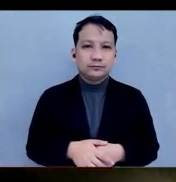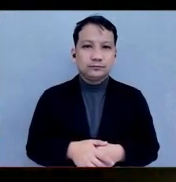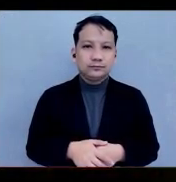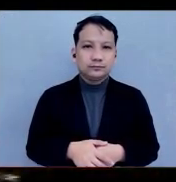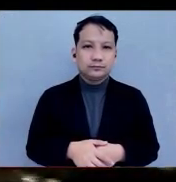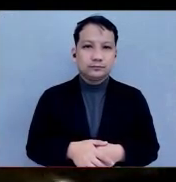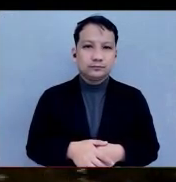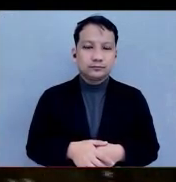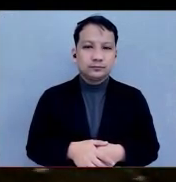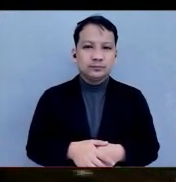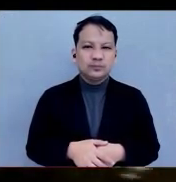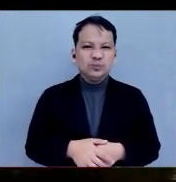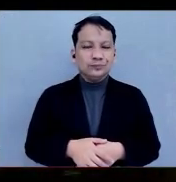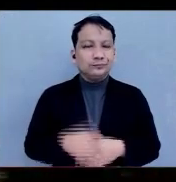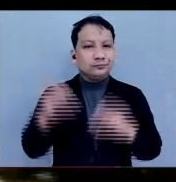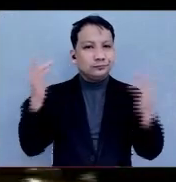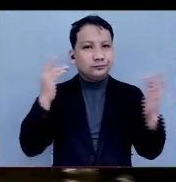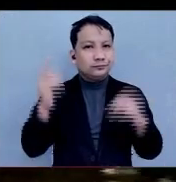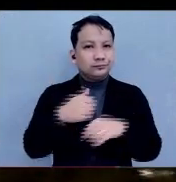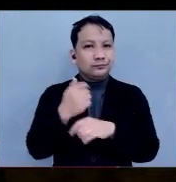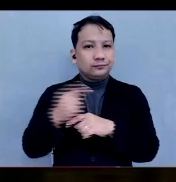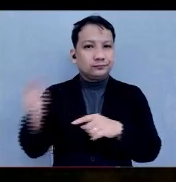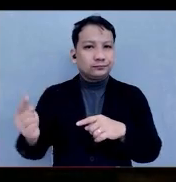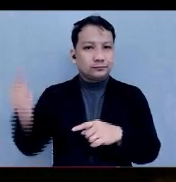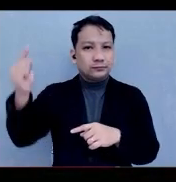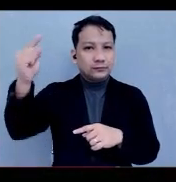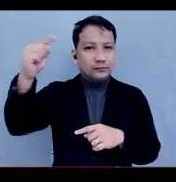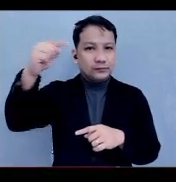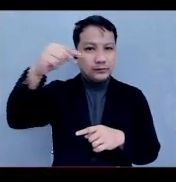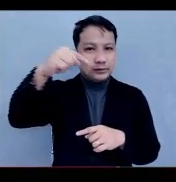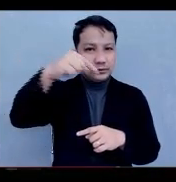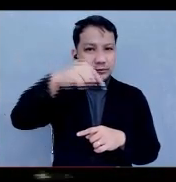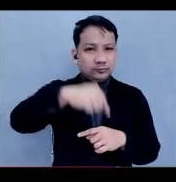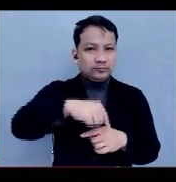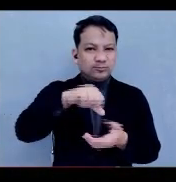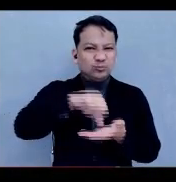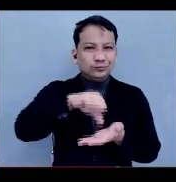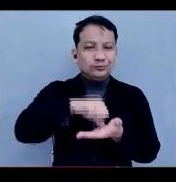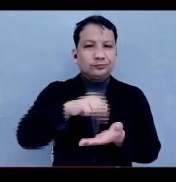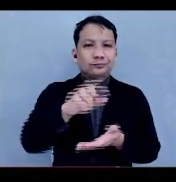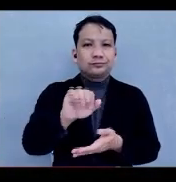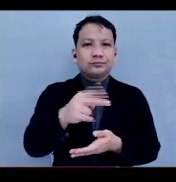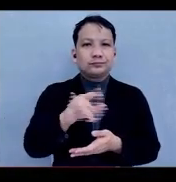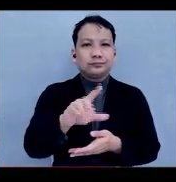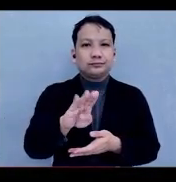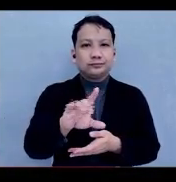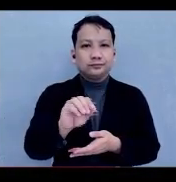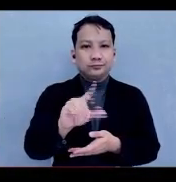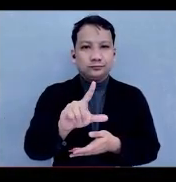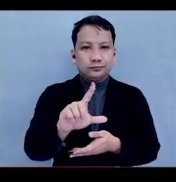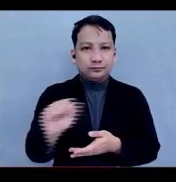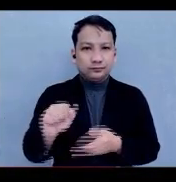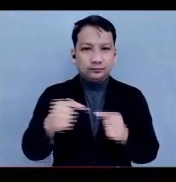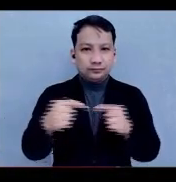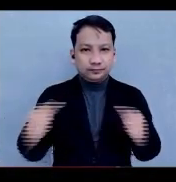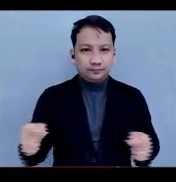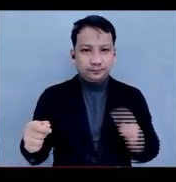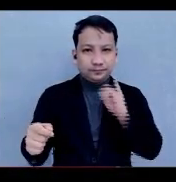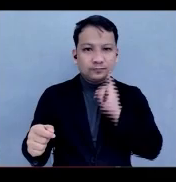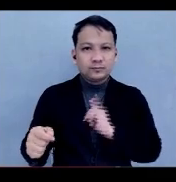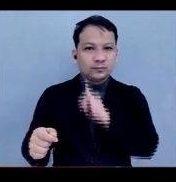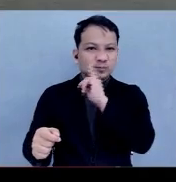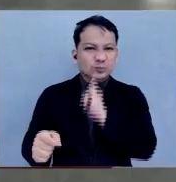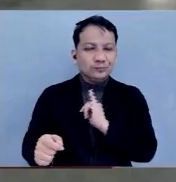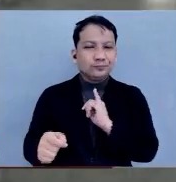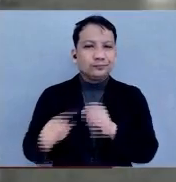Kasabay ng tumitinding airstrikes mula Lebanon, ang Iranian-backed group na Hezbollah, na isa rin sa mga mortal na kaaway ng Israel, ang nasa likod